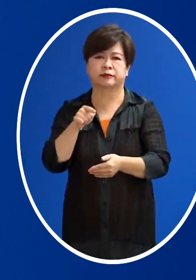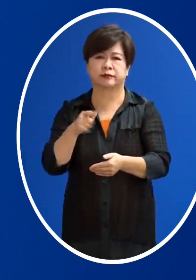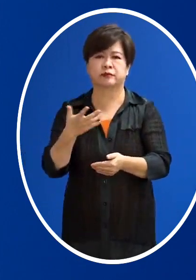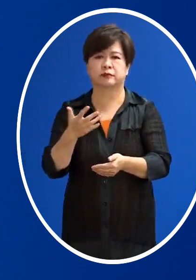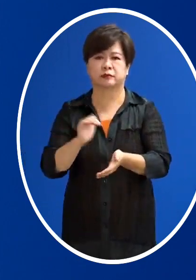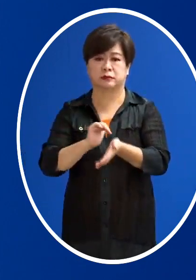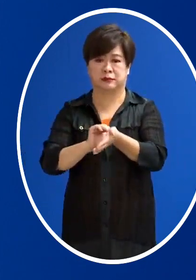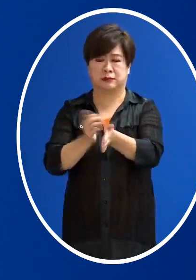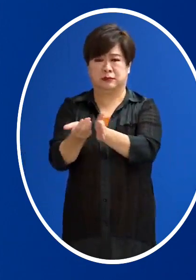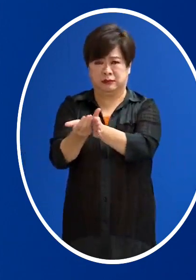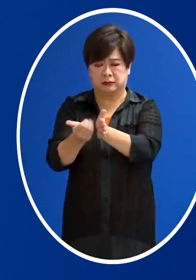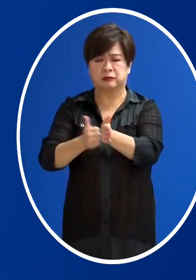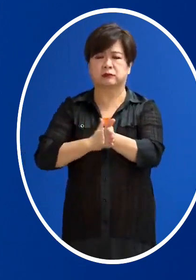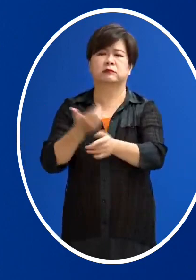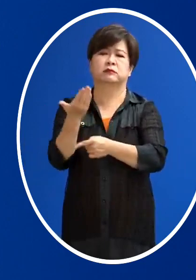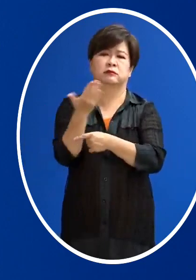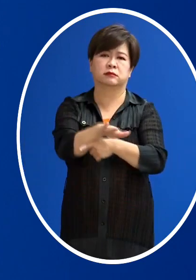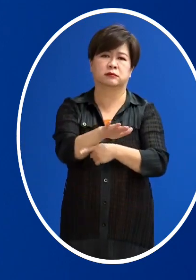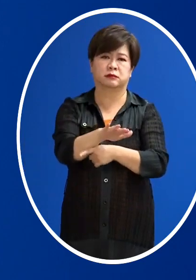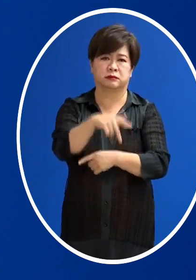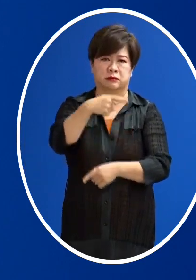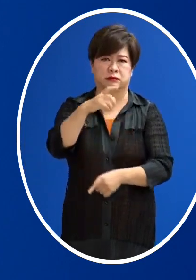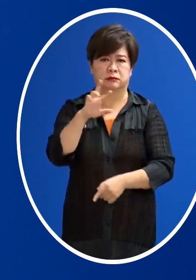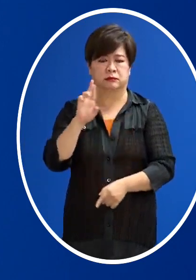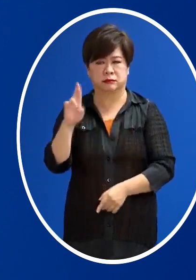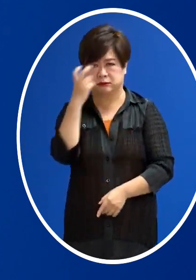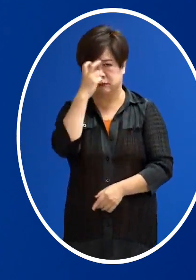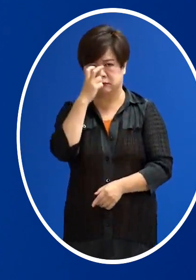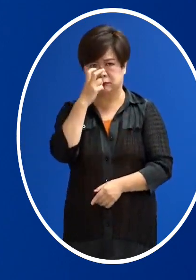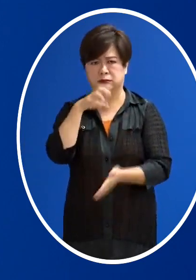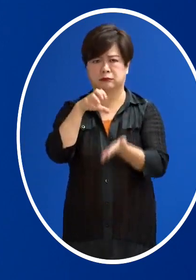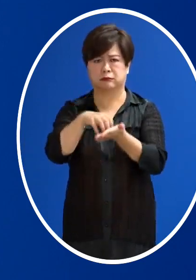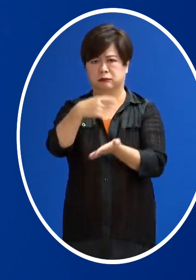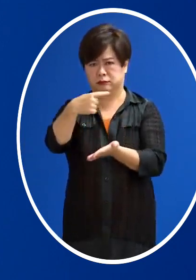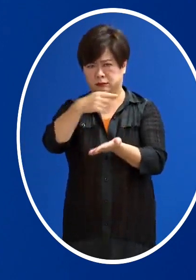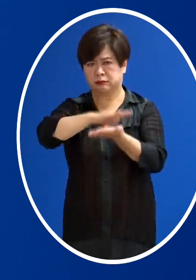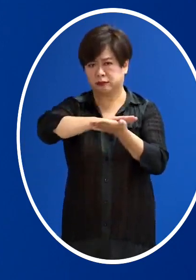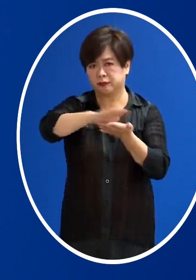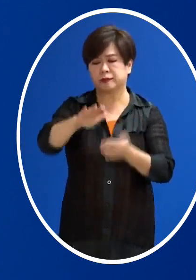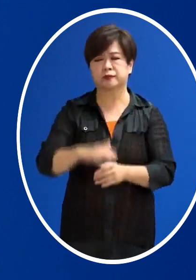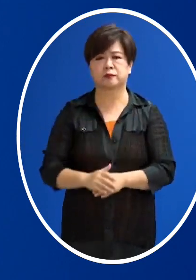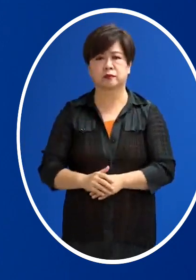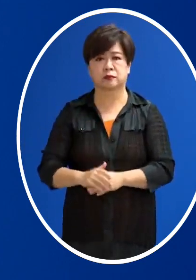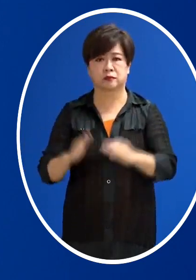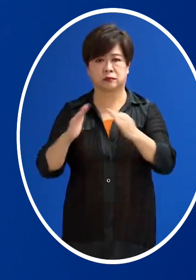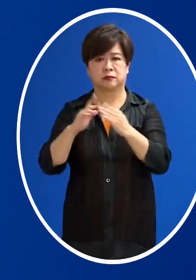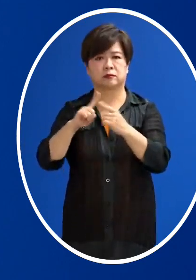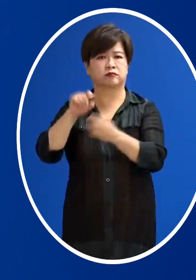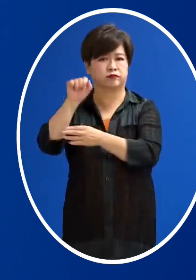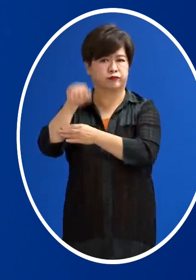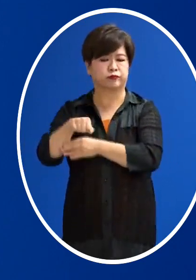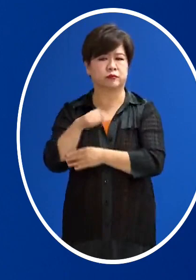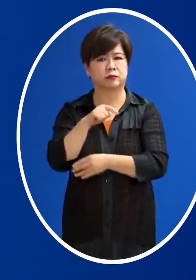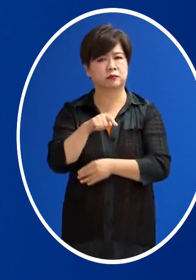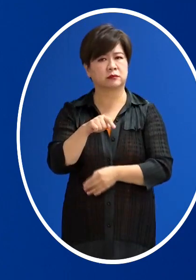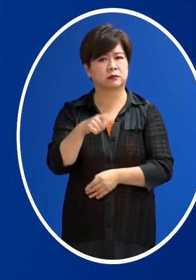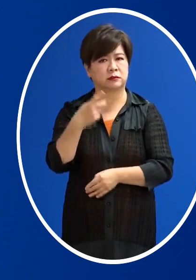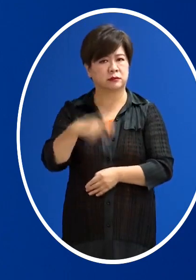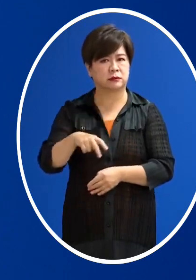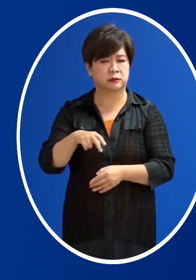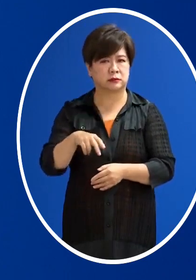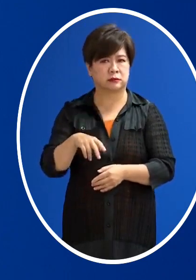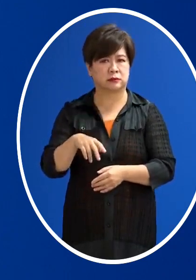院前死亡啊。不过他的 PCR 的采检是阴性，那目前家属已经同意在同意进